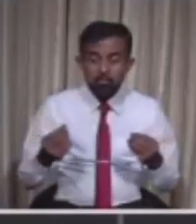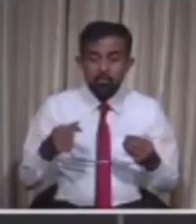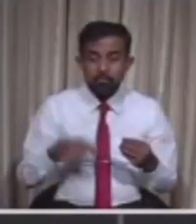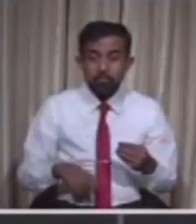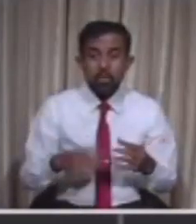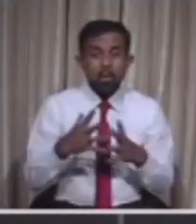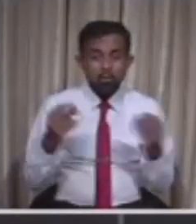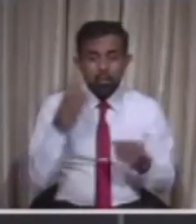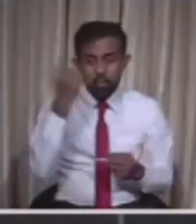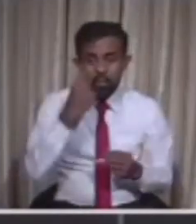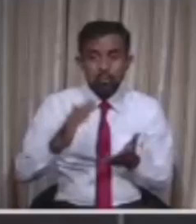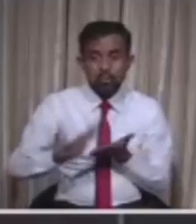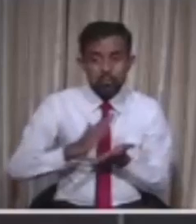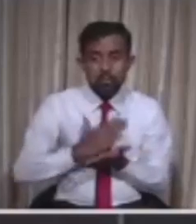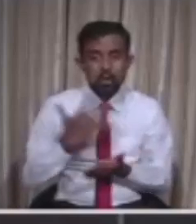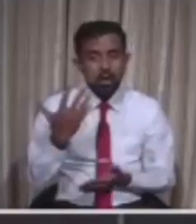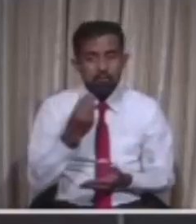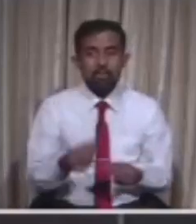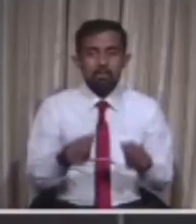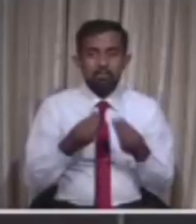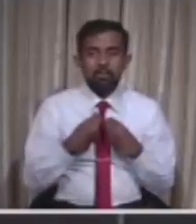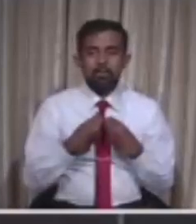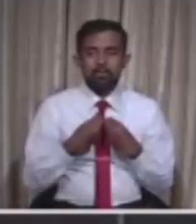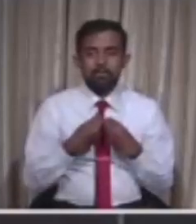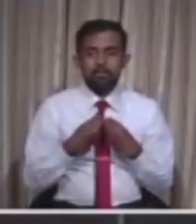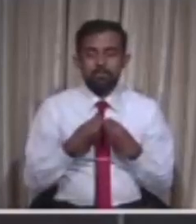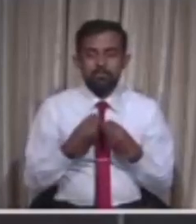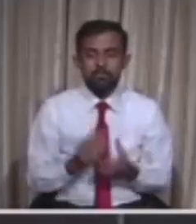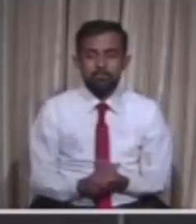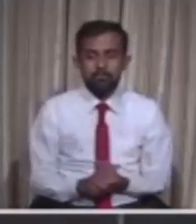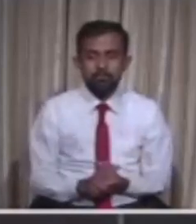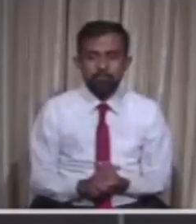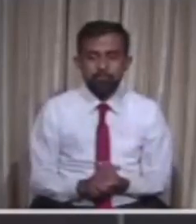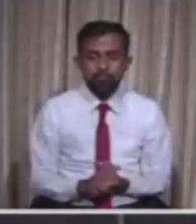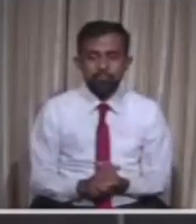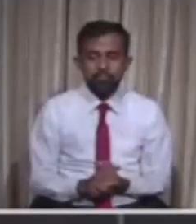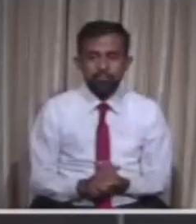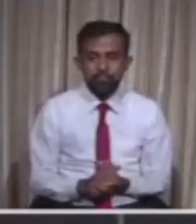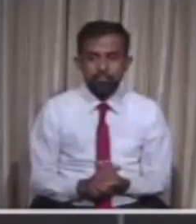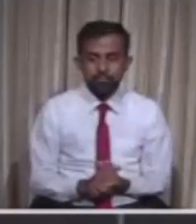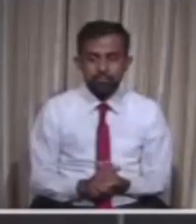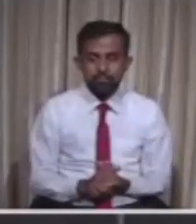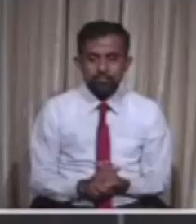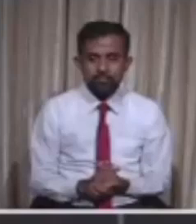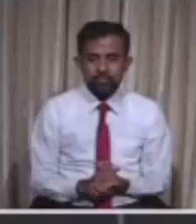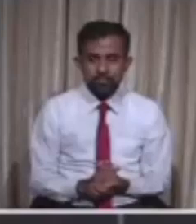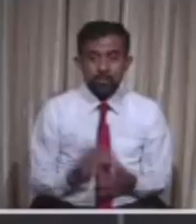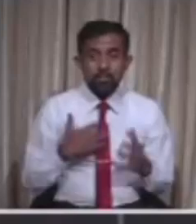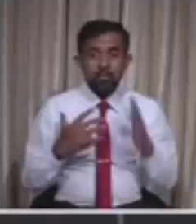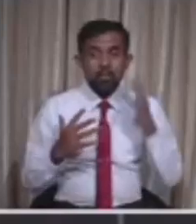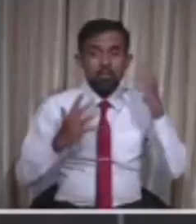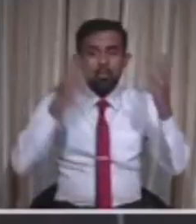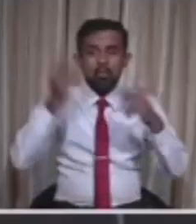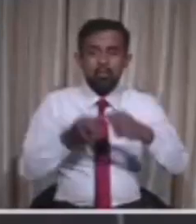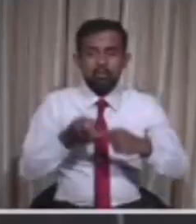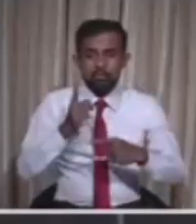මේ විසඳුම හොයන දායක වෙන්න අවස්ථාවක් ලබා දෙන්න හරි ඉතින් ඒ නිසා මම ලෝකට